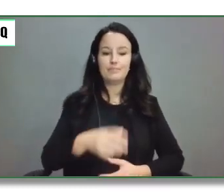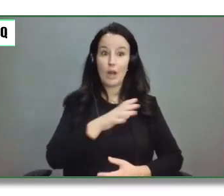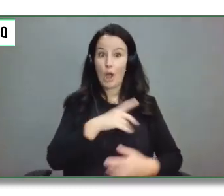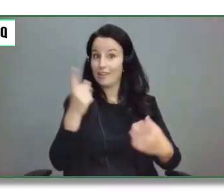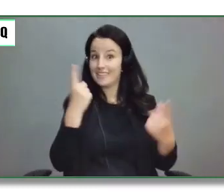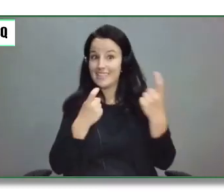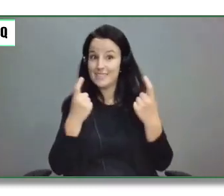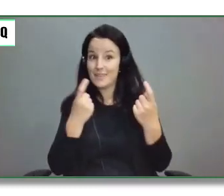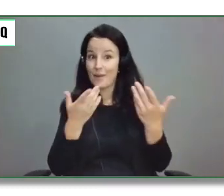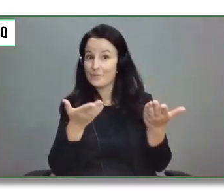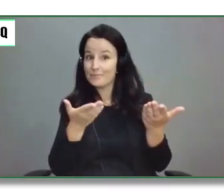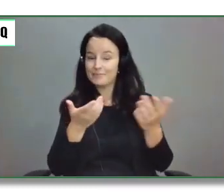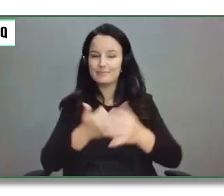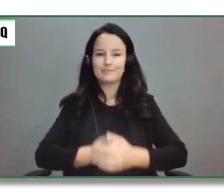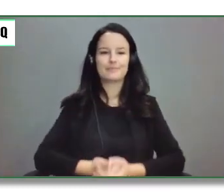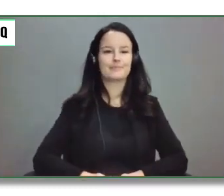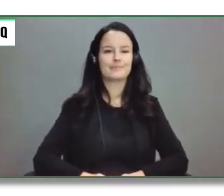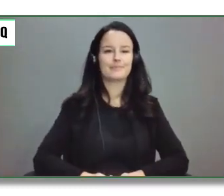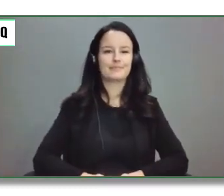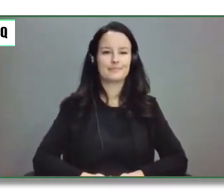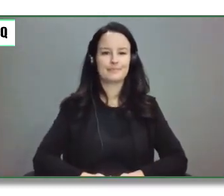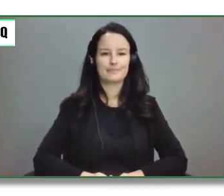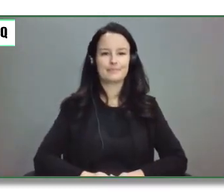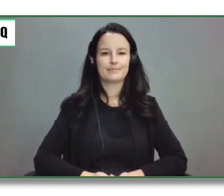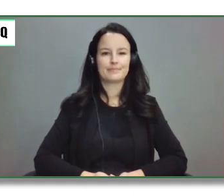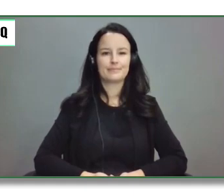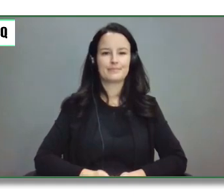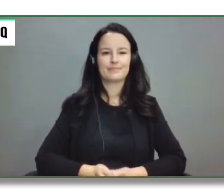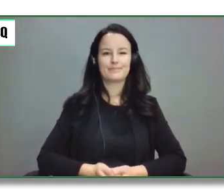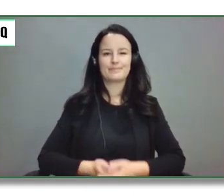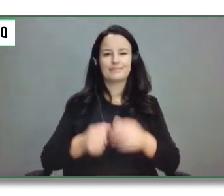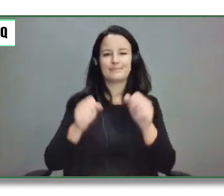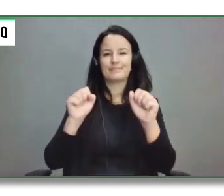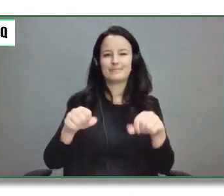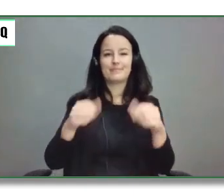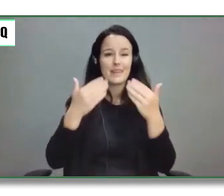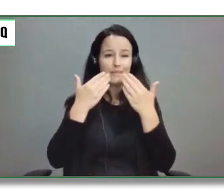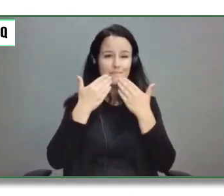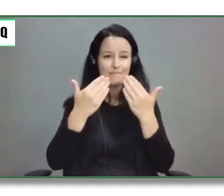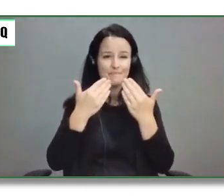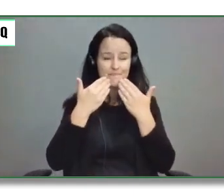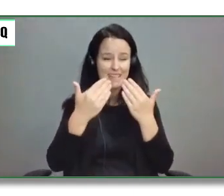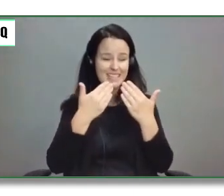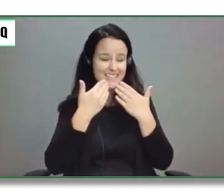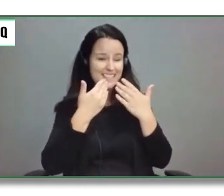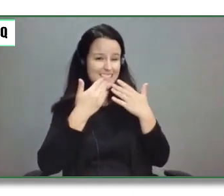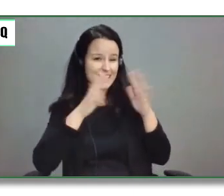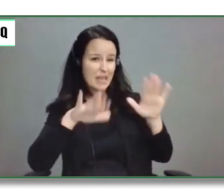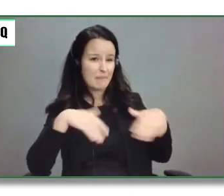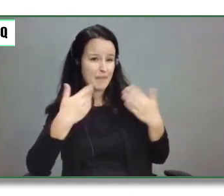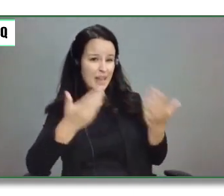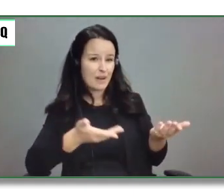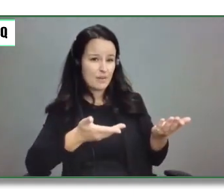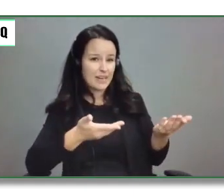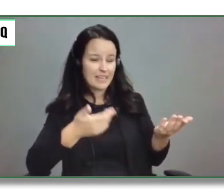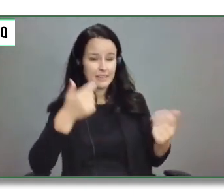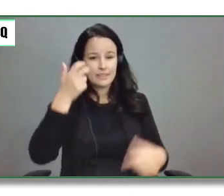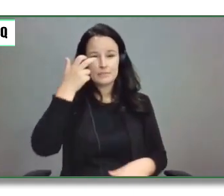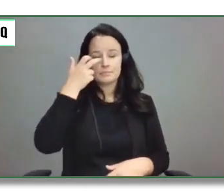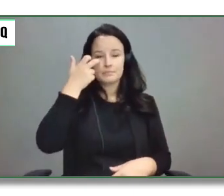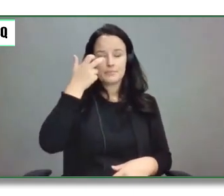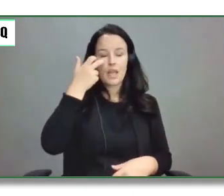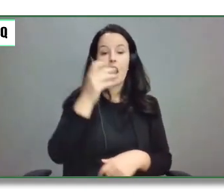Si vous avez des questions, allez-y. Merci, Mary. Merci du partage avec nous. Nous avons quelques